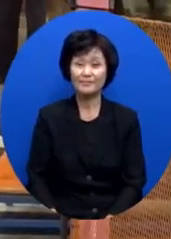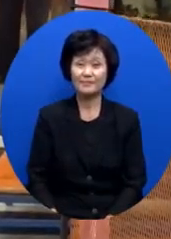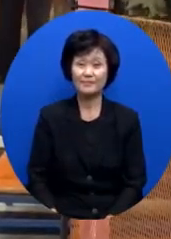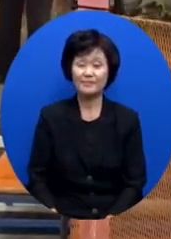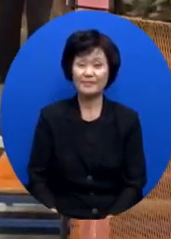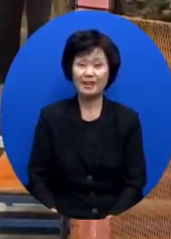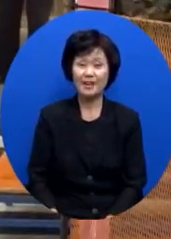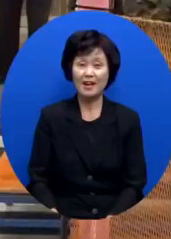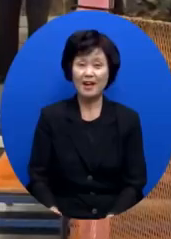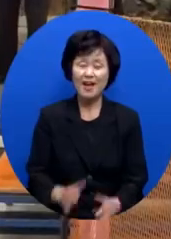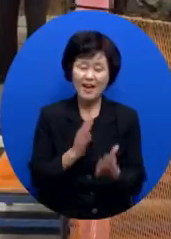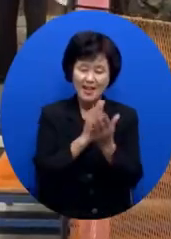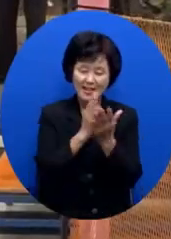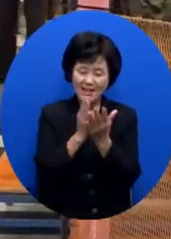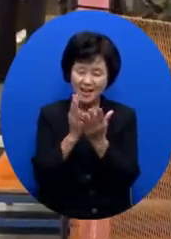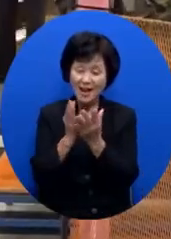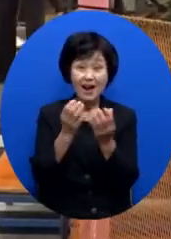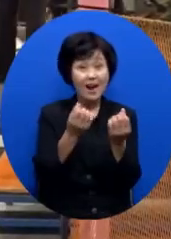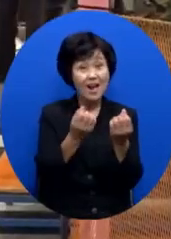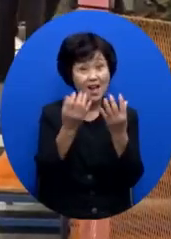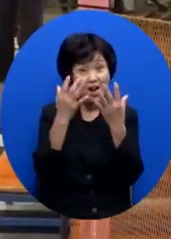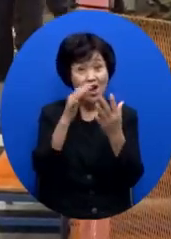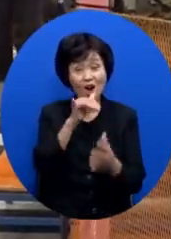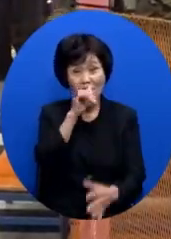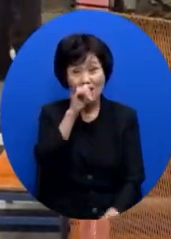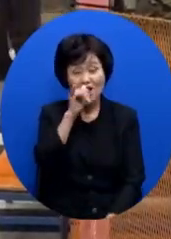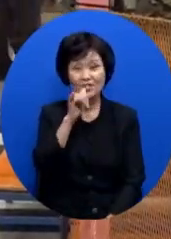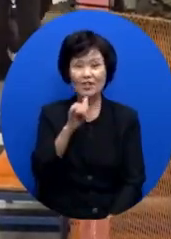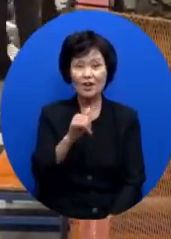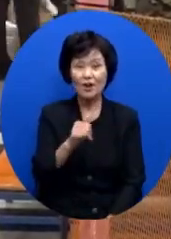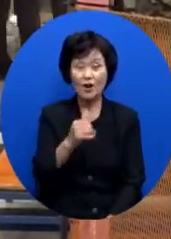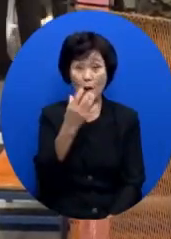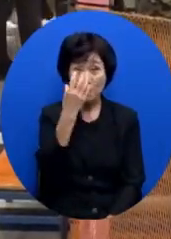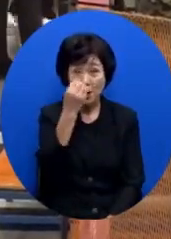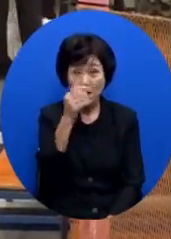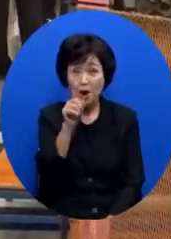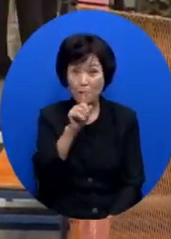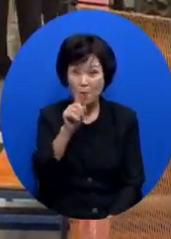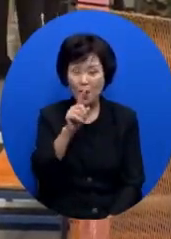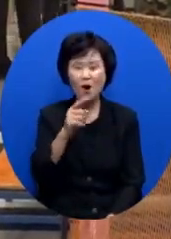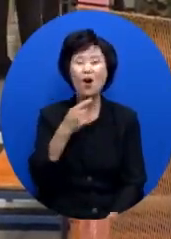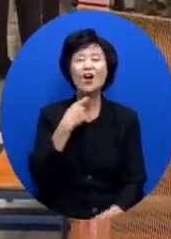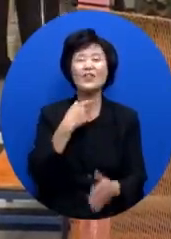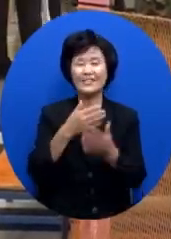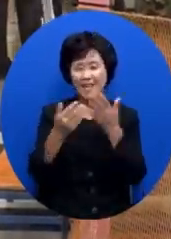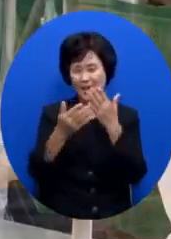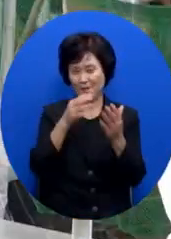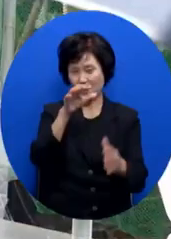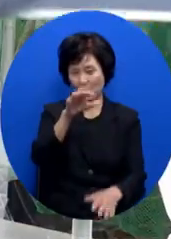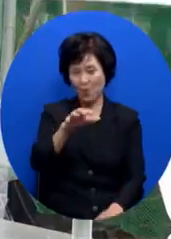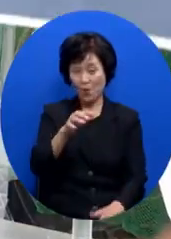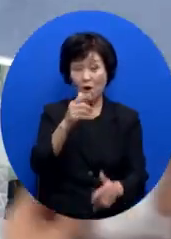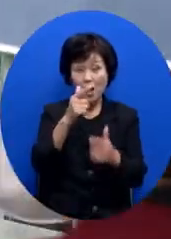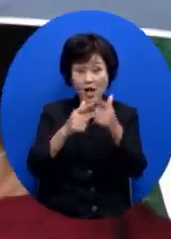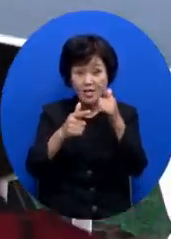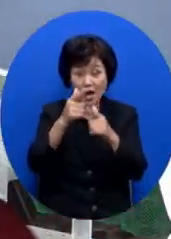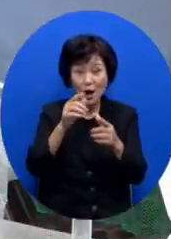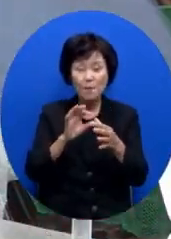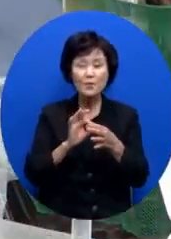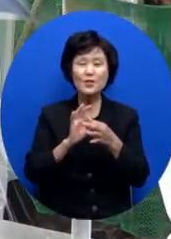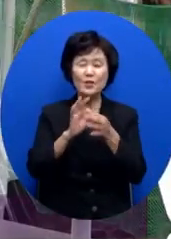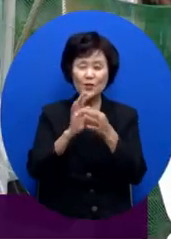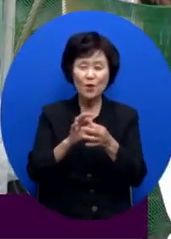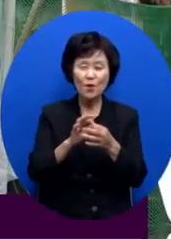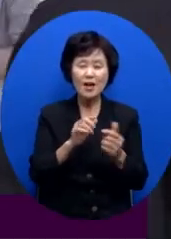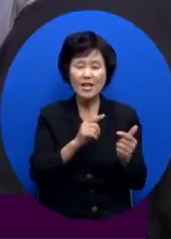네, 정말 다양한 이벤트들이 준비되어 있는데요. 먼저 가장 눈에 띄는 것은 체험 부스입니다. 나무로 목공과 소품을